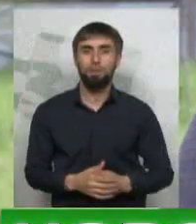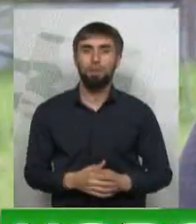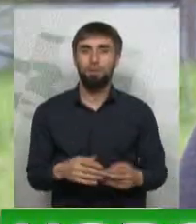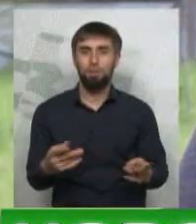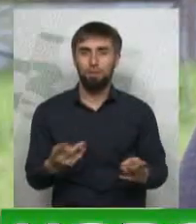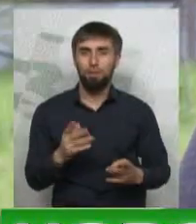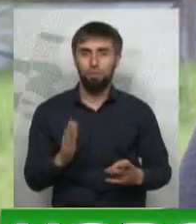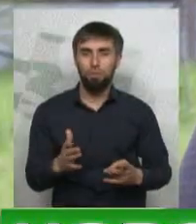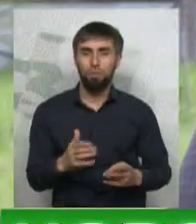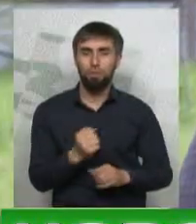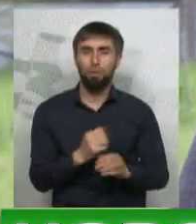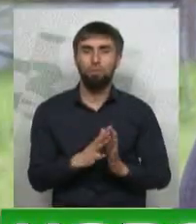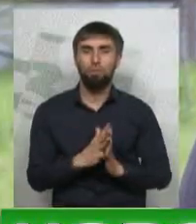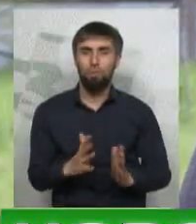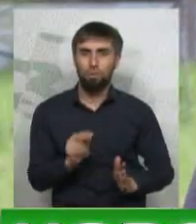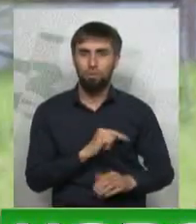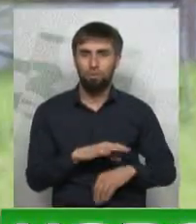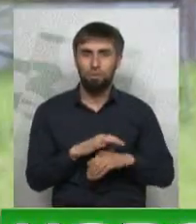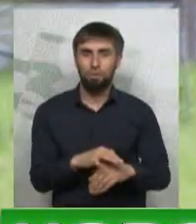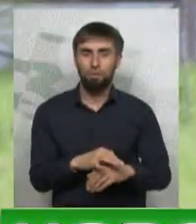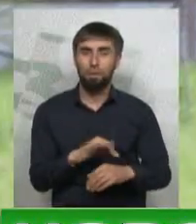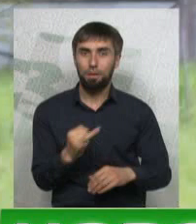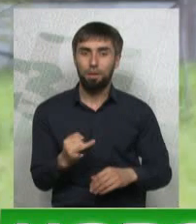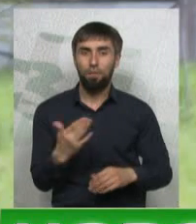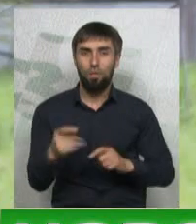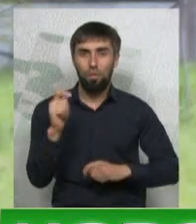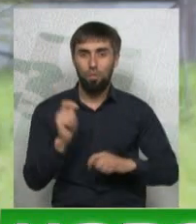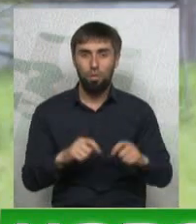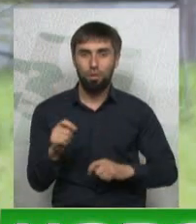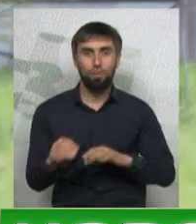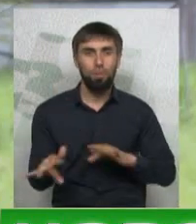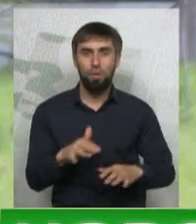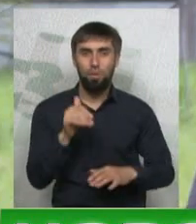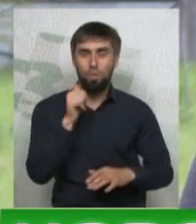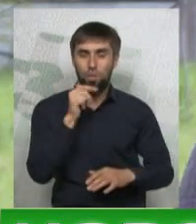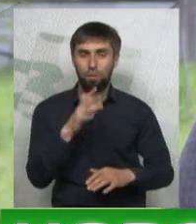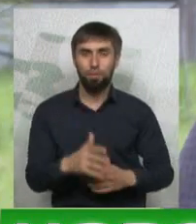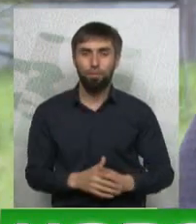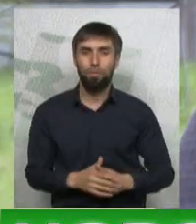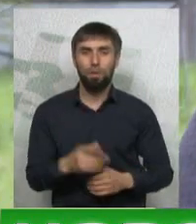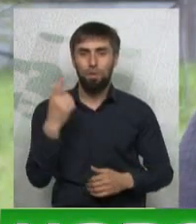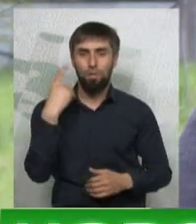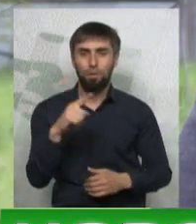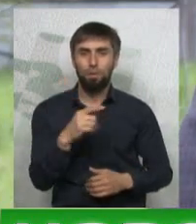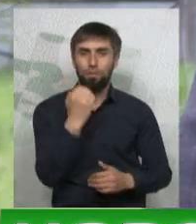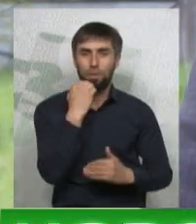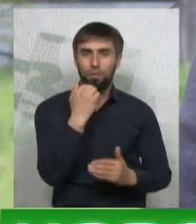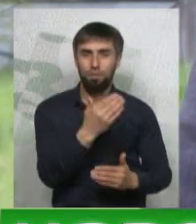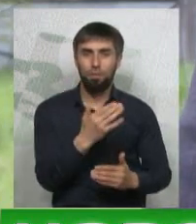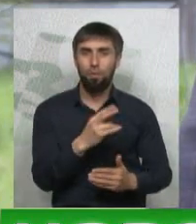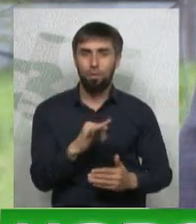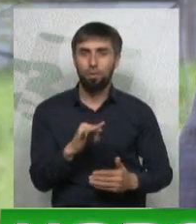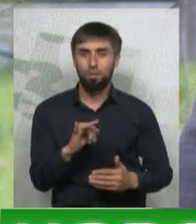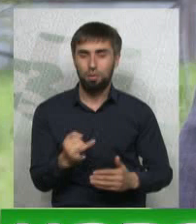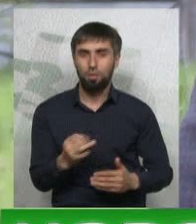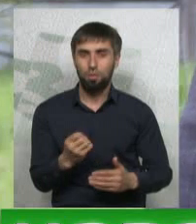предстоит сделать большую работу, и данные форумы, мероприятия, которые организовывает федеральный центр, они в том